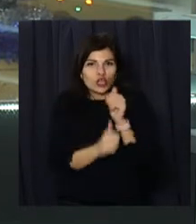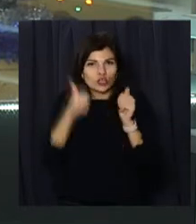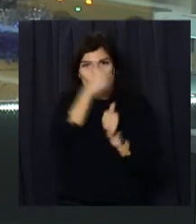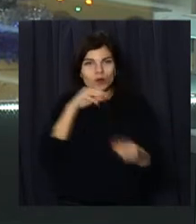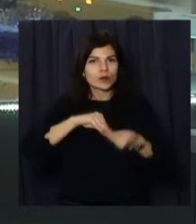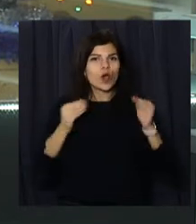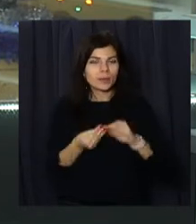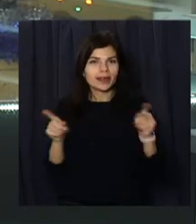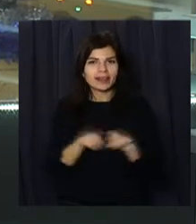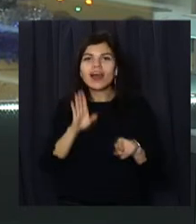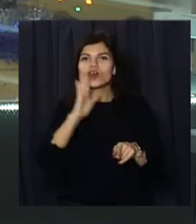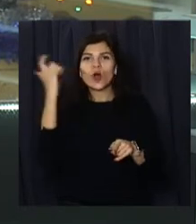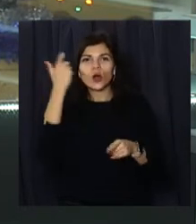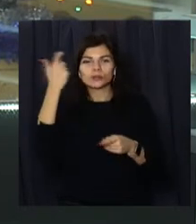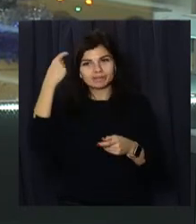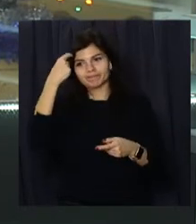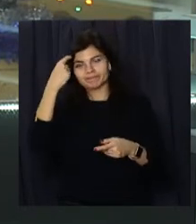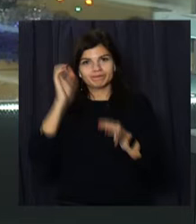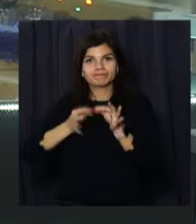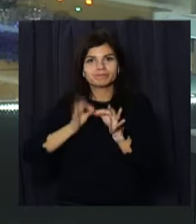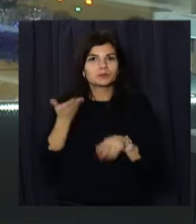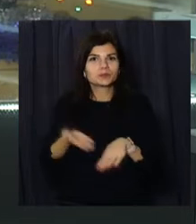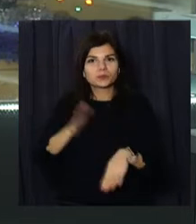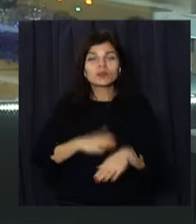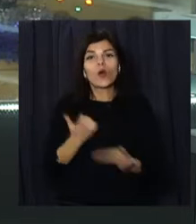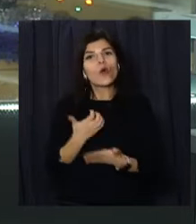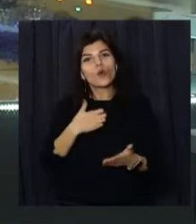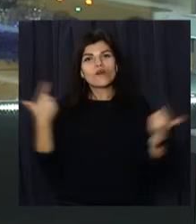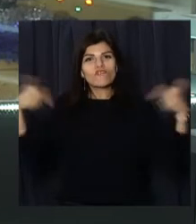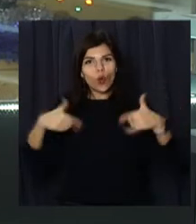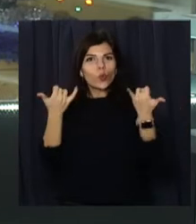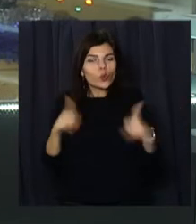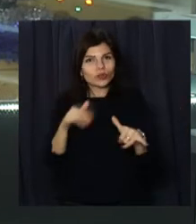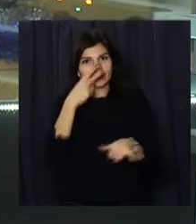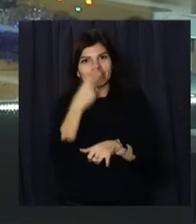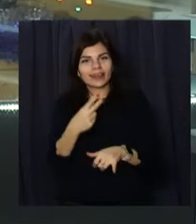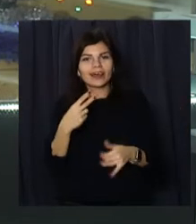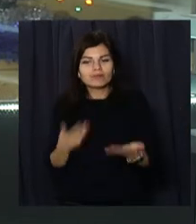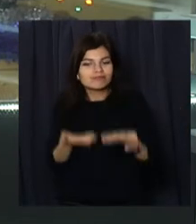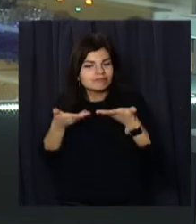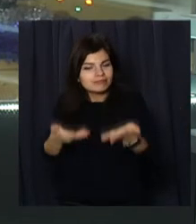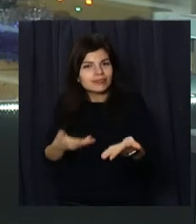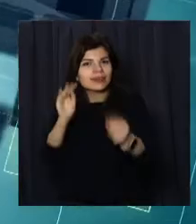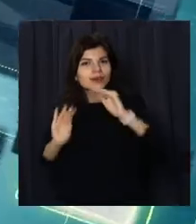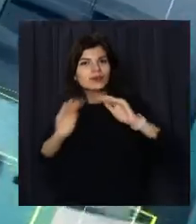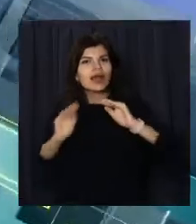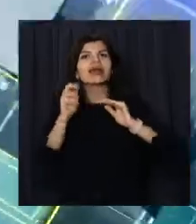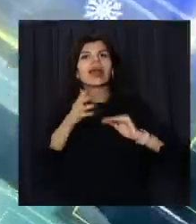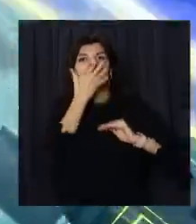Тож, як задекорувати новорічний стіл креативно, швидко і, головне, без зайвих зусиль? Ідеями ділиться Дар'я